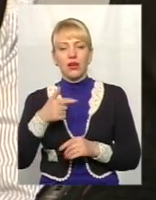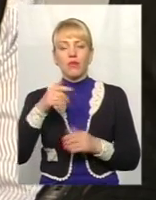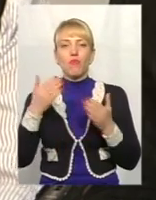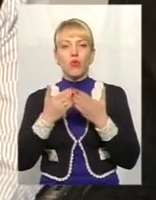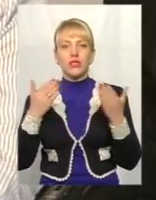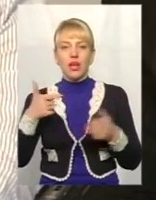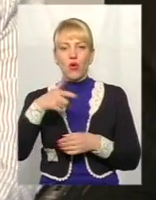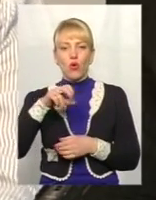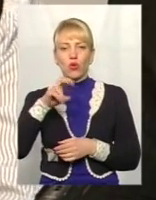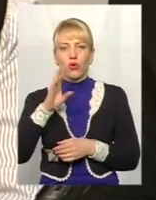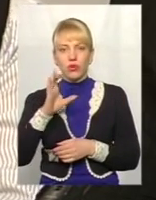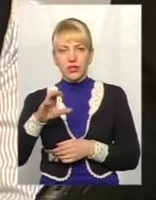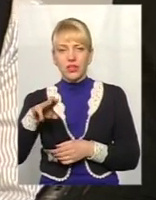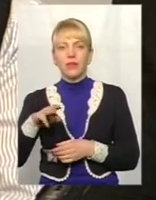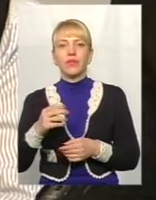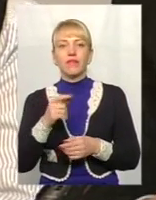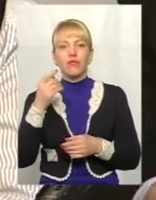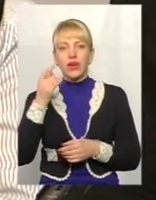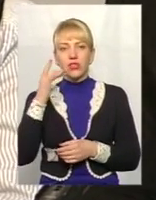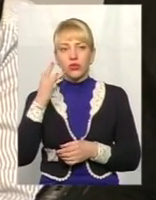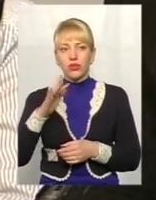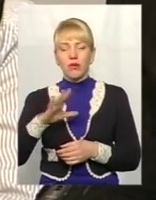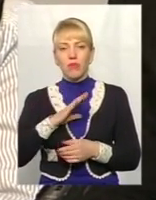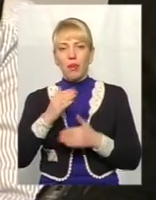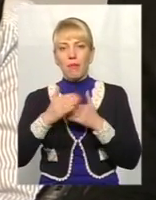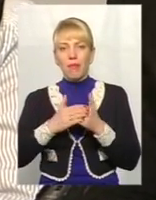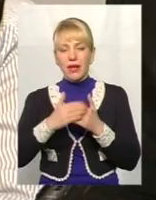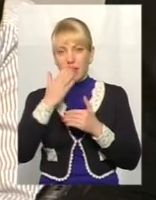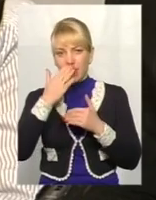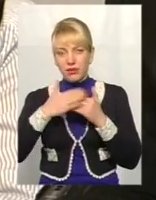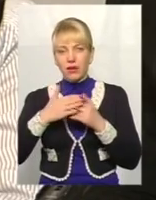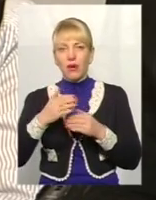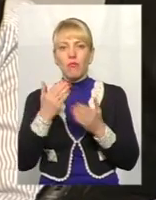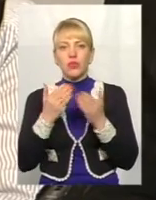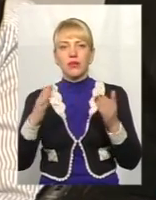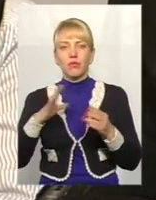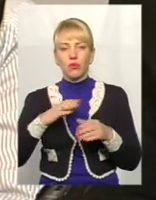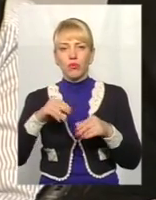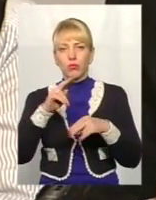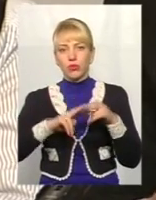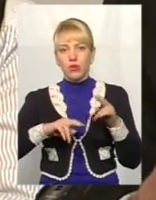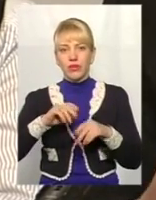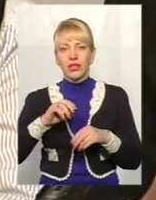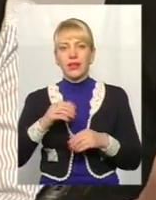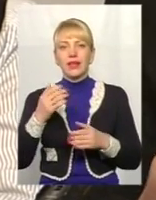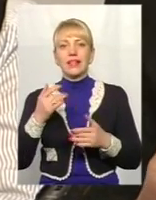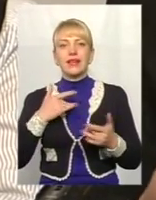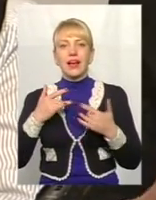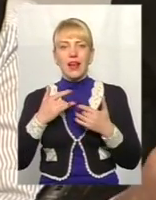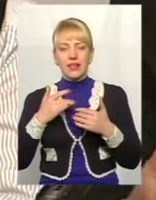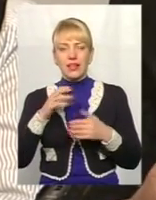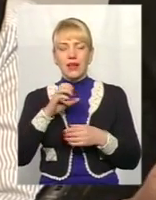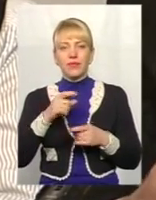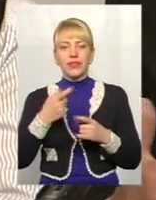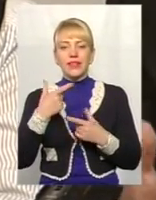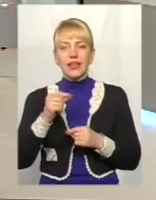Голокосту в Вашингтоні, перед музеєм було побудований такий амфітеатр, де 20 тисяч євреїв з'їхали з свого світу, і